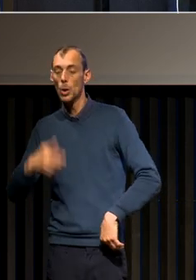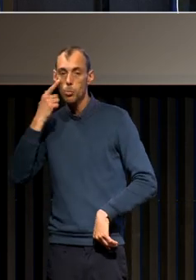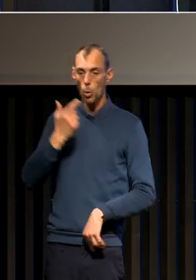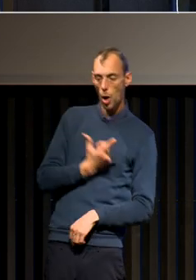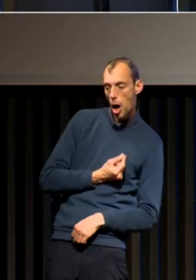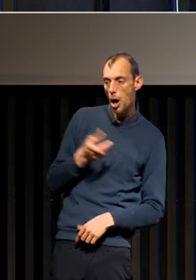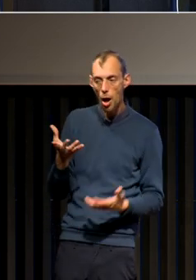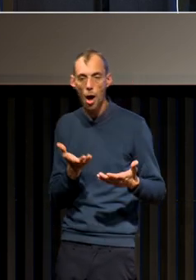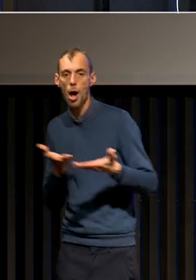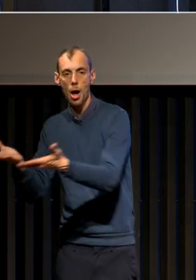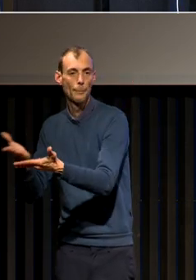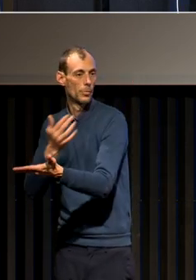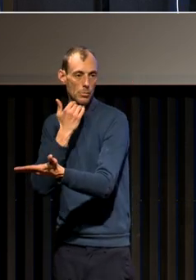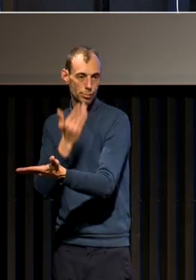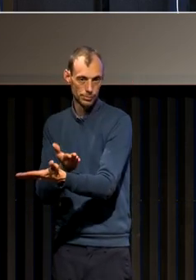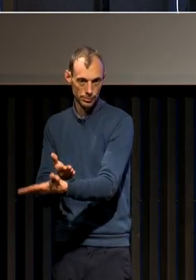Alors,